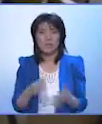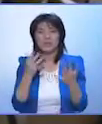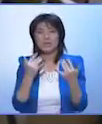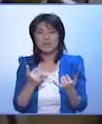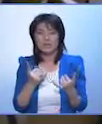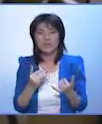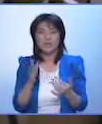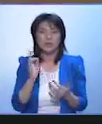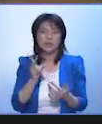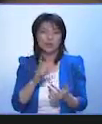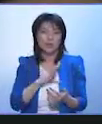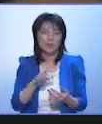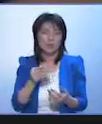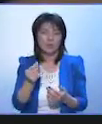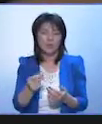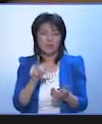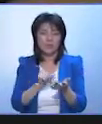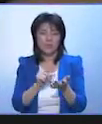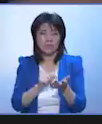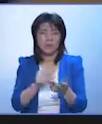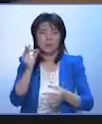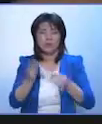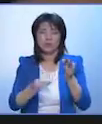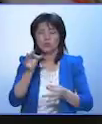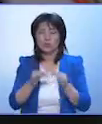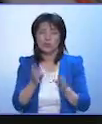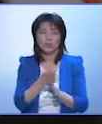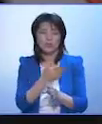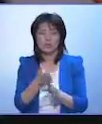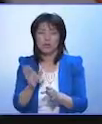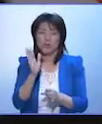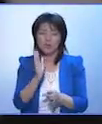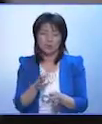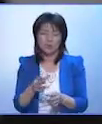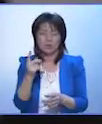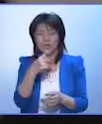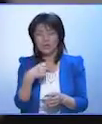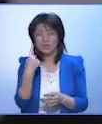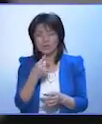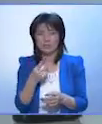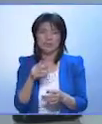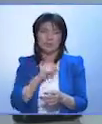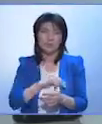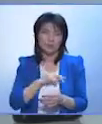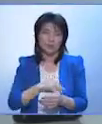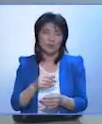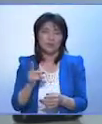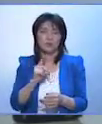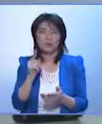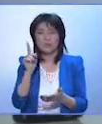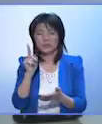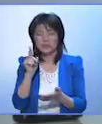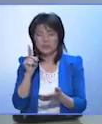нақты қадам реформасы аясында сот орындаушыларын жеке жүйеге көшіру қарастырылуда. Жеке сот орындаушылары